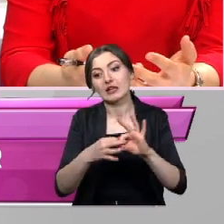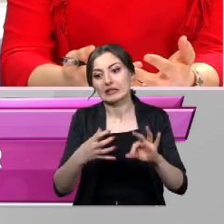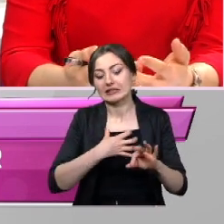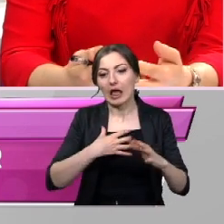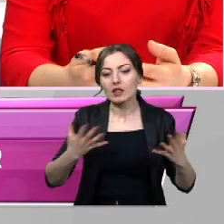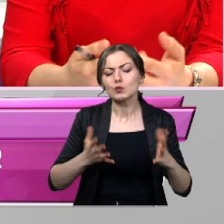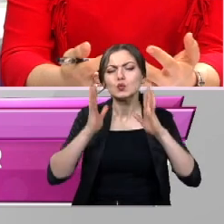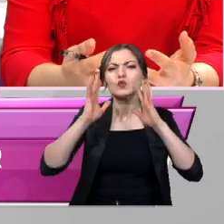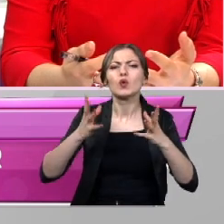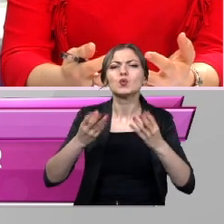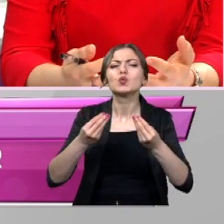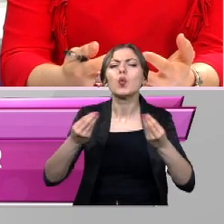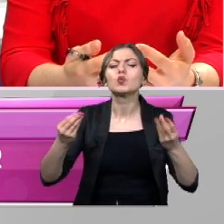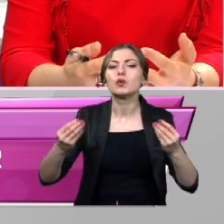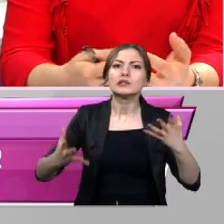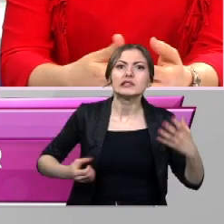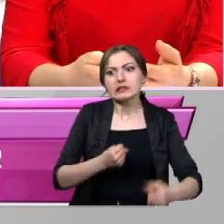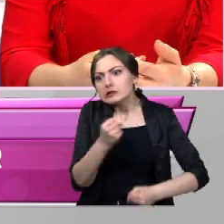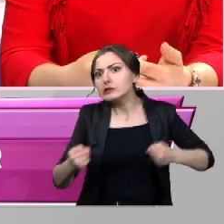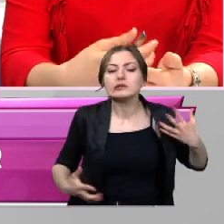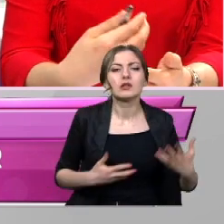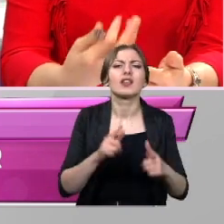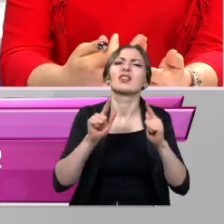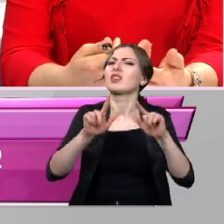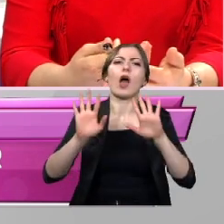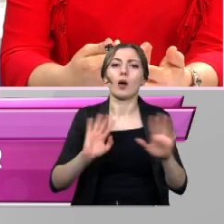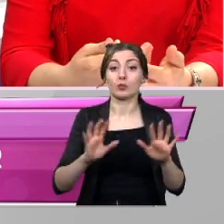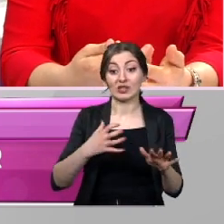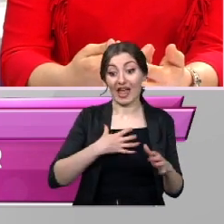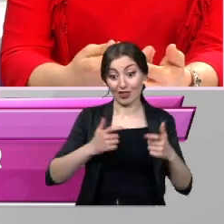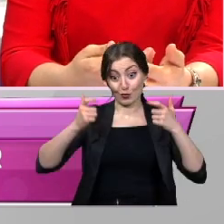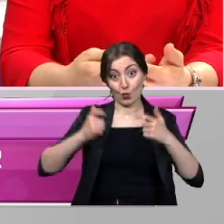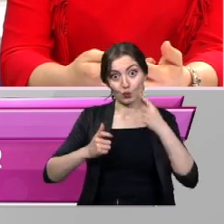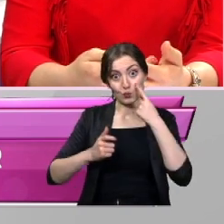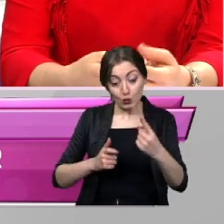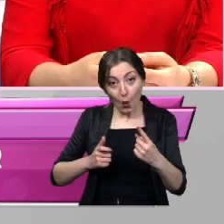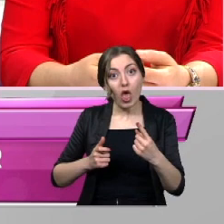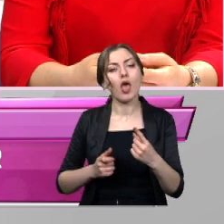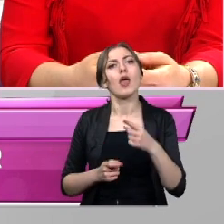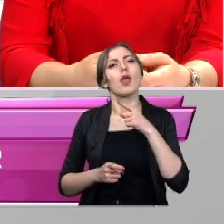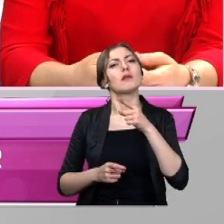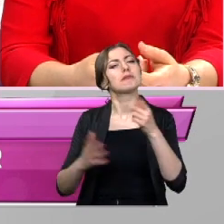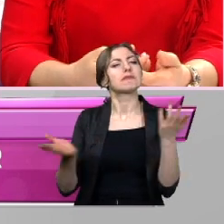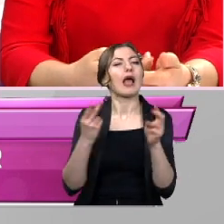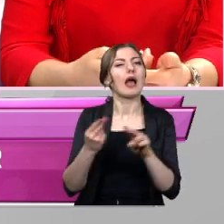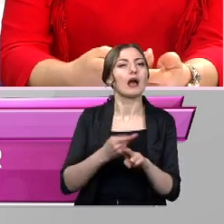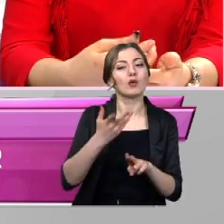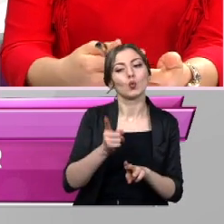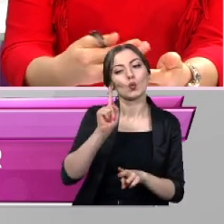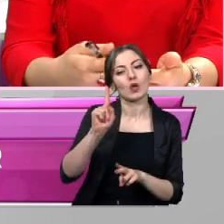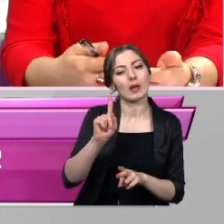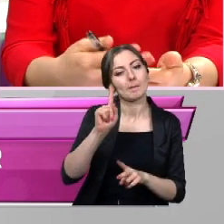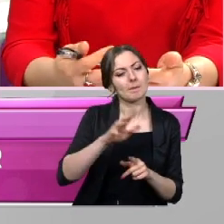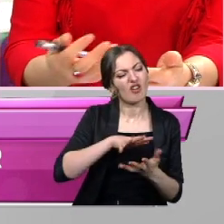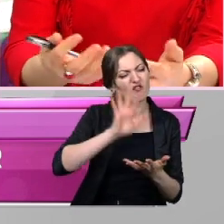Kendimizi çok çok hırpalama ya da gerek yok ama biz Eğer çoğunlukla doğru yapabiliyorsak yani birçok